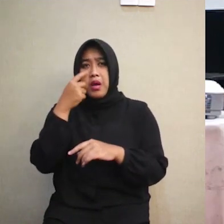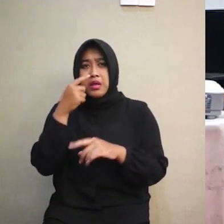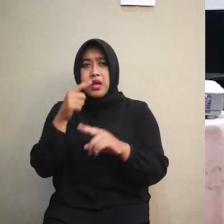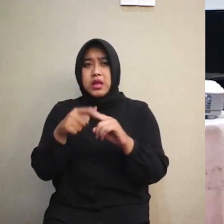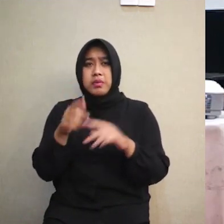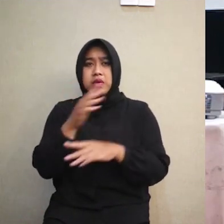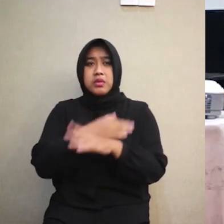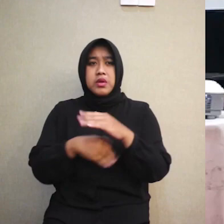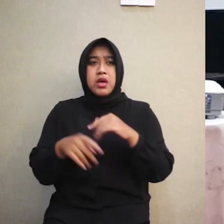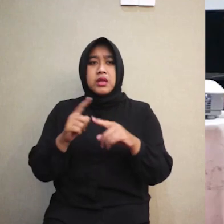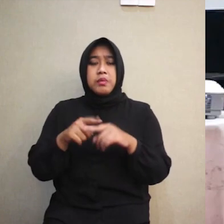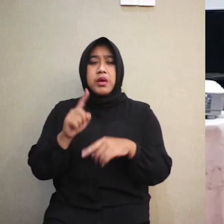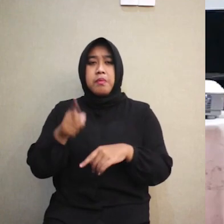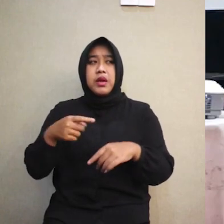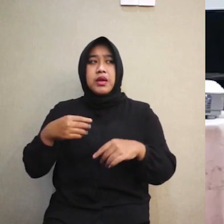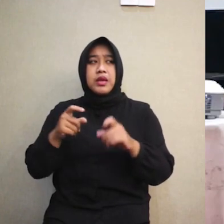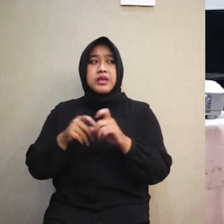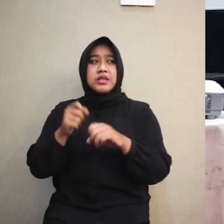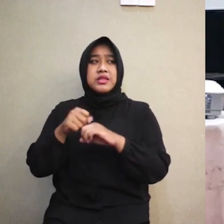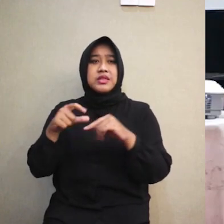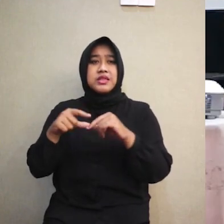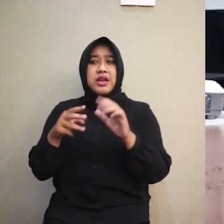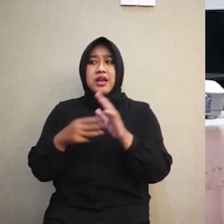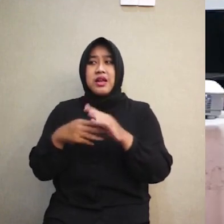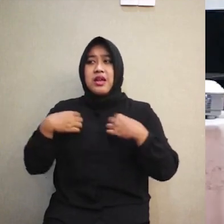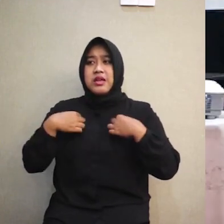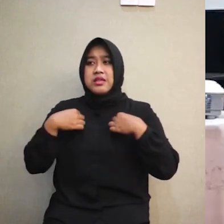pakai seragam Eh gimana